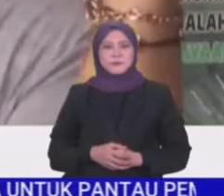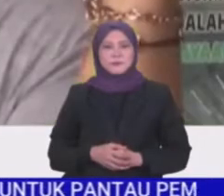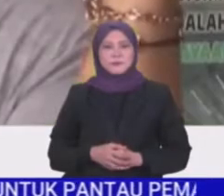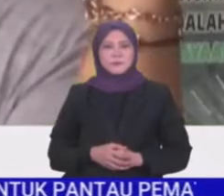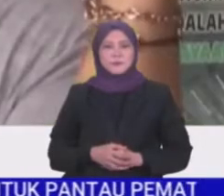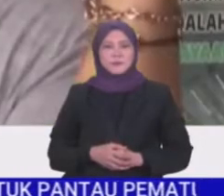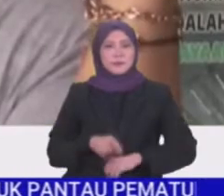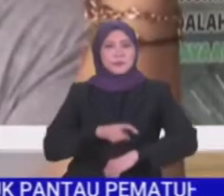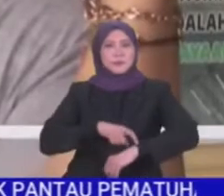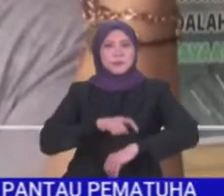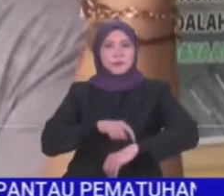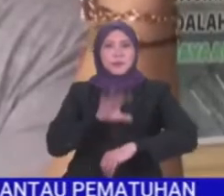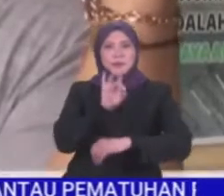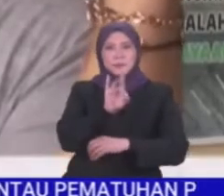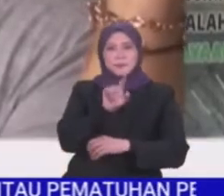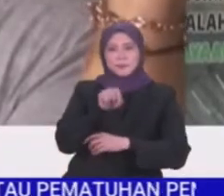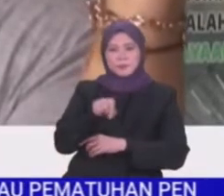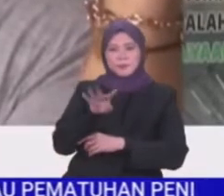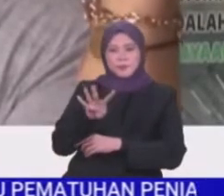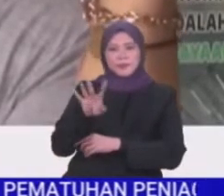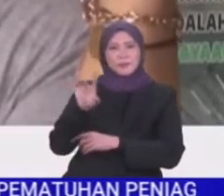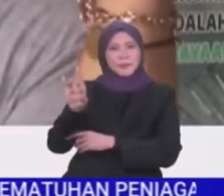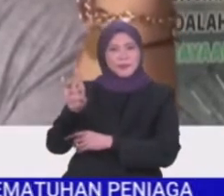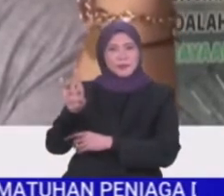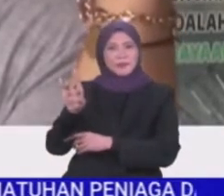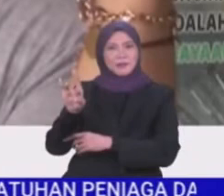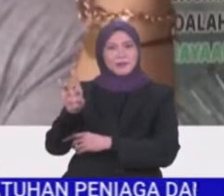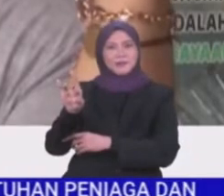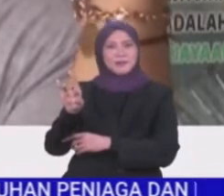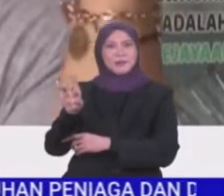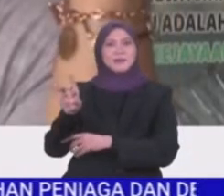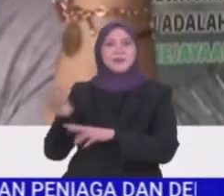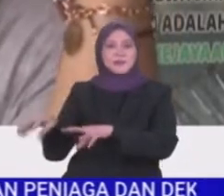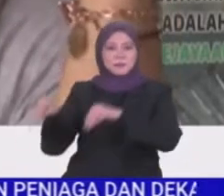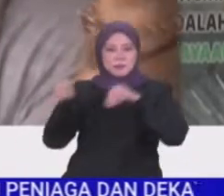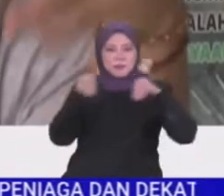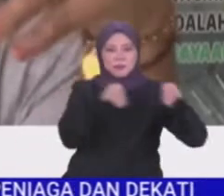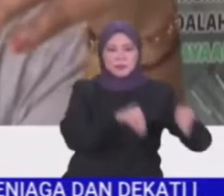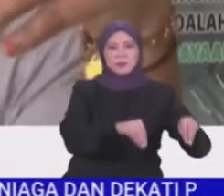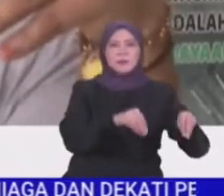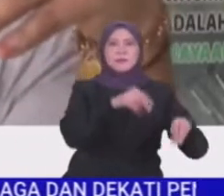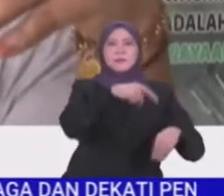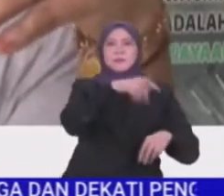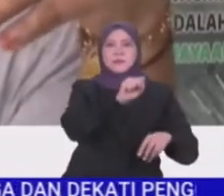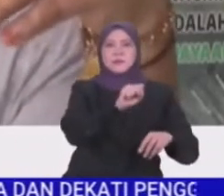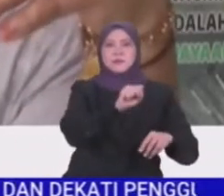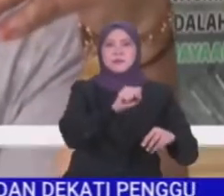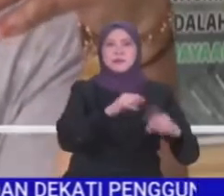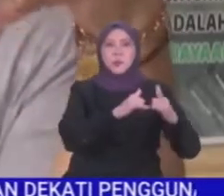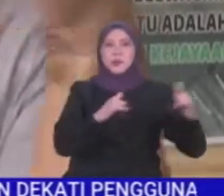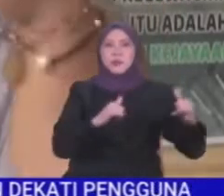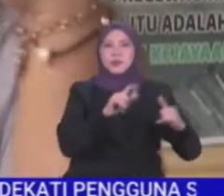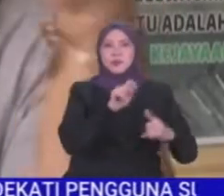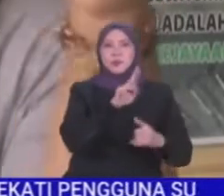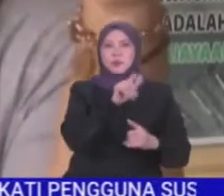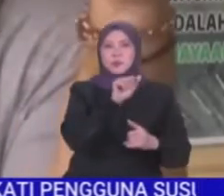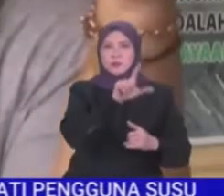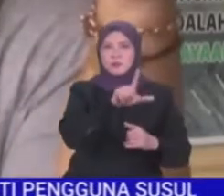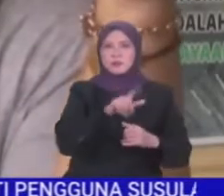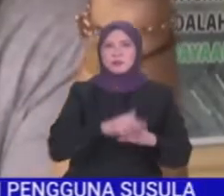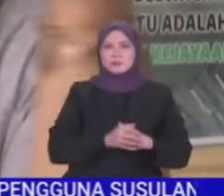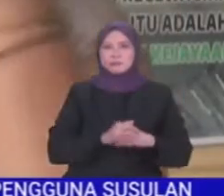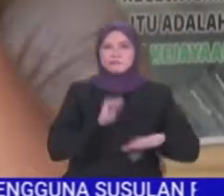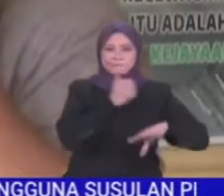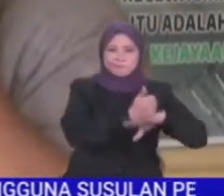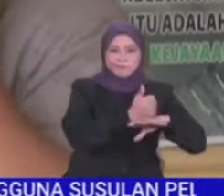Dalam pukul 8.48 macam tu, kita orang berpindah ke Jeprun Durian Tunggal. Kita orang setak barang apa semua